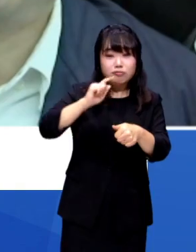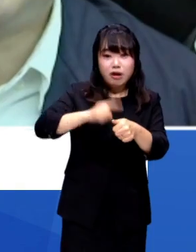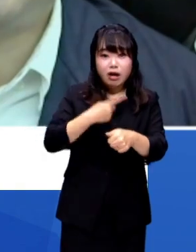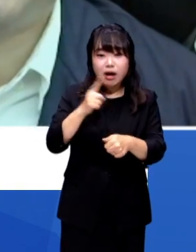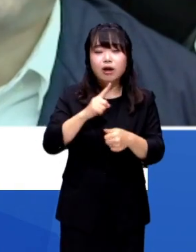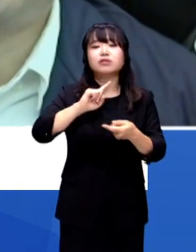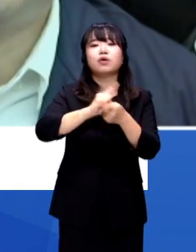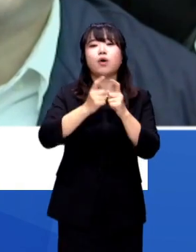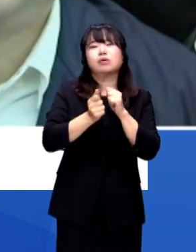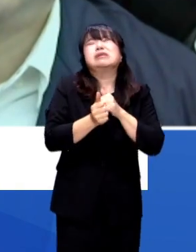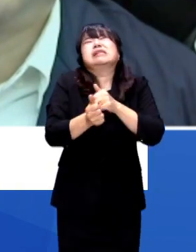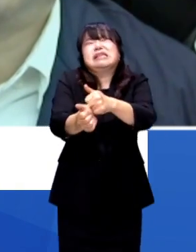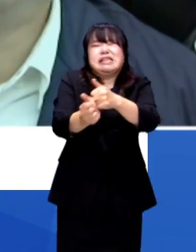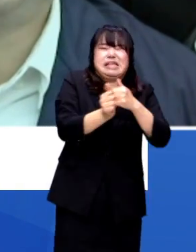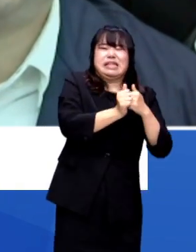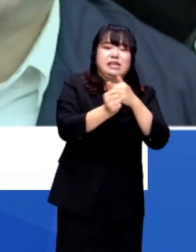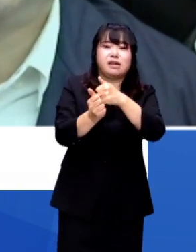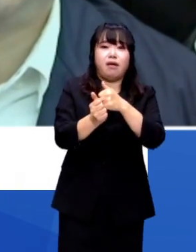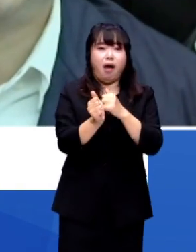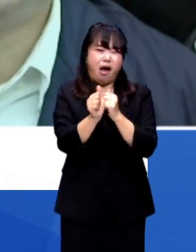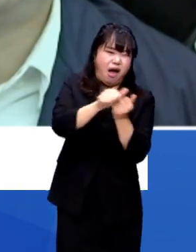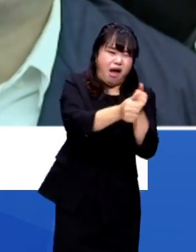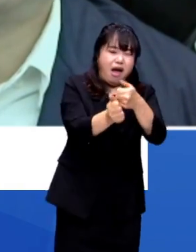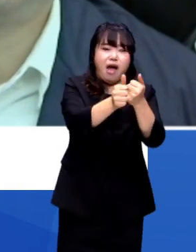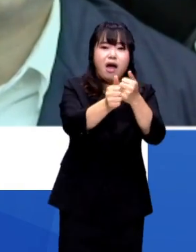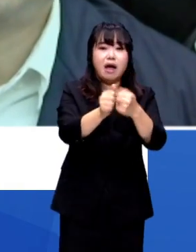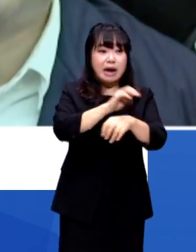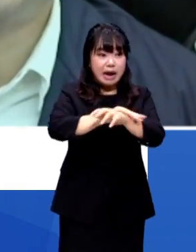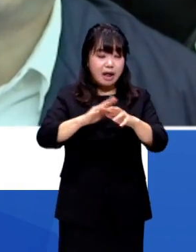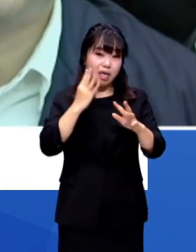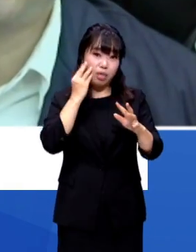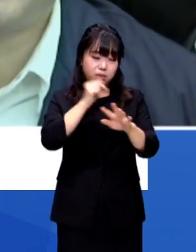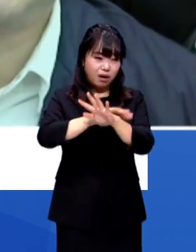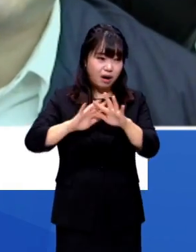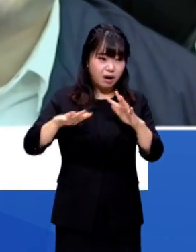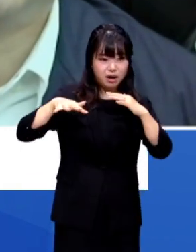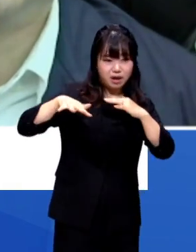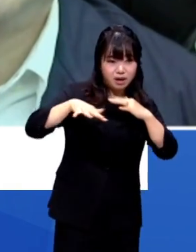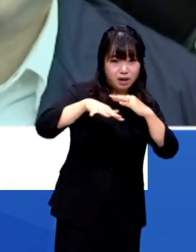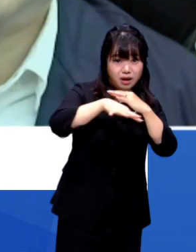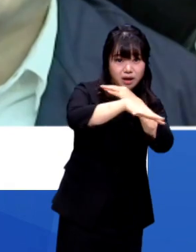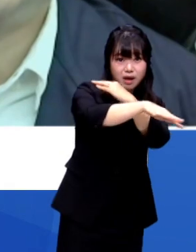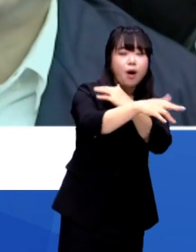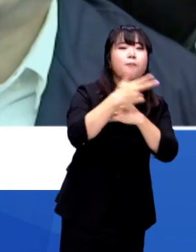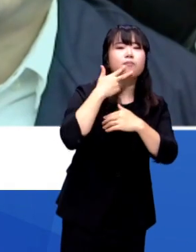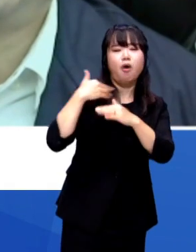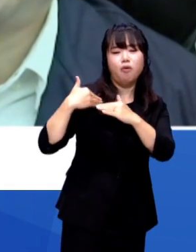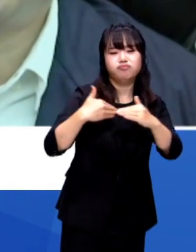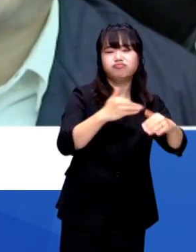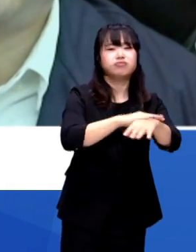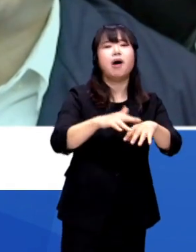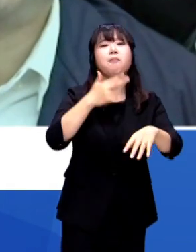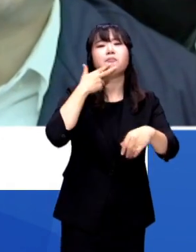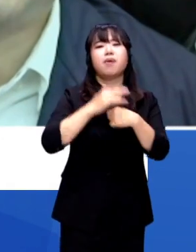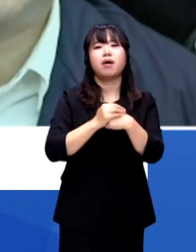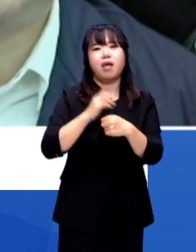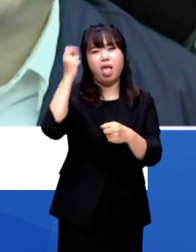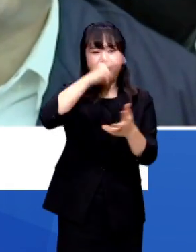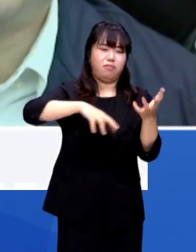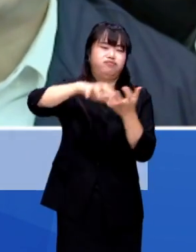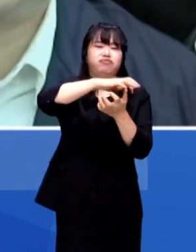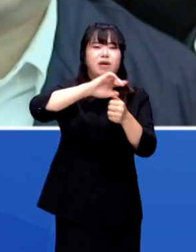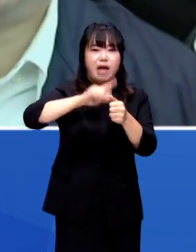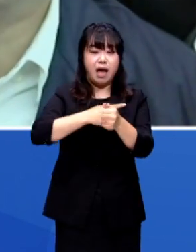사람들이 서로 밀쳐내고 움직이려는 좀 질서가 좀 더 있었으면 좋겠다는 생각이 드는데요. 이런 것들이 좀